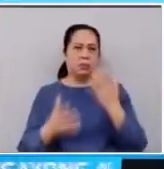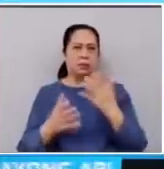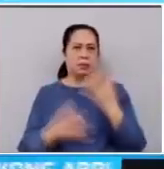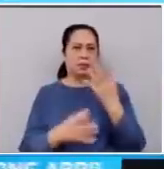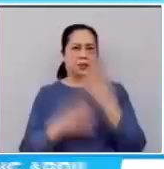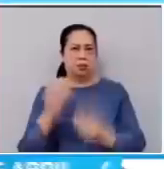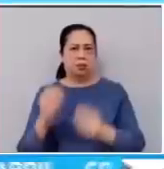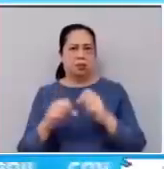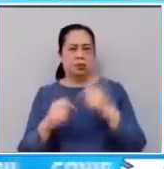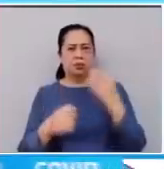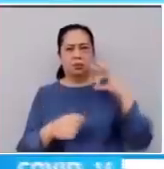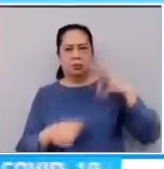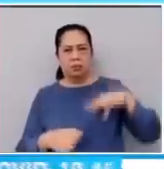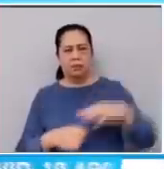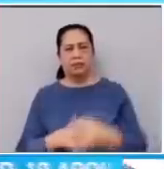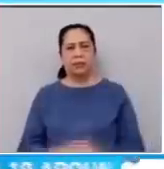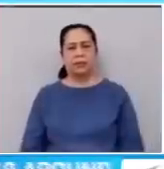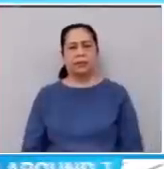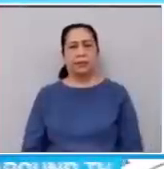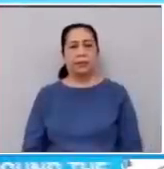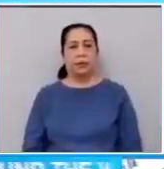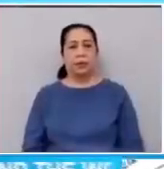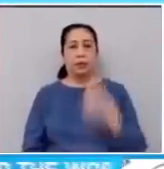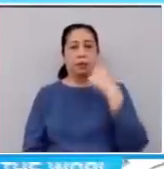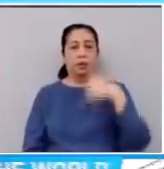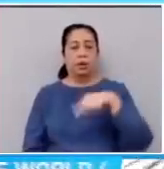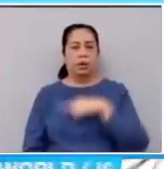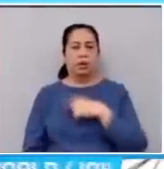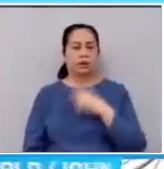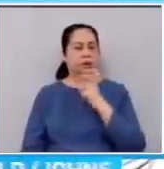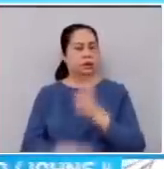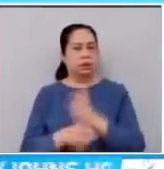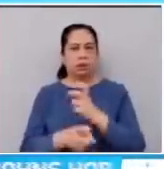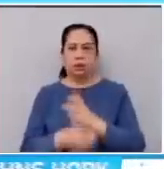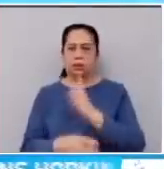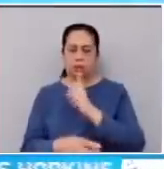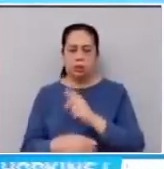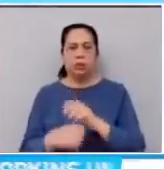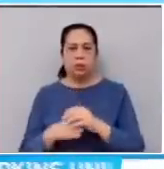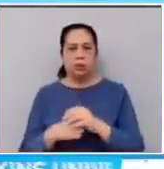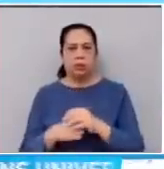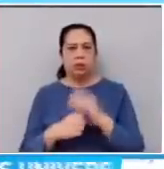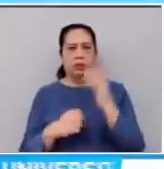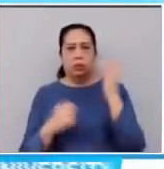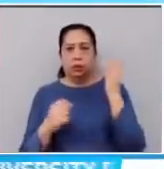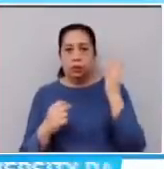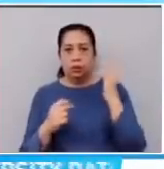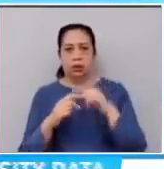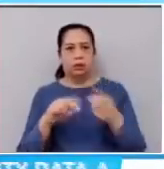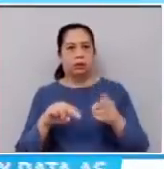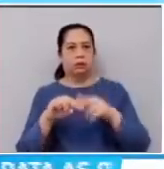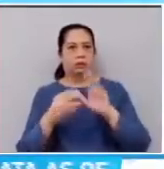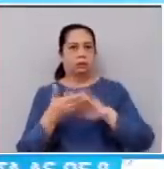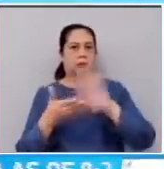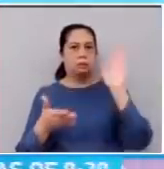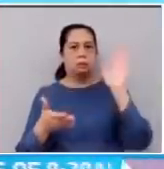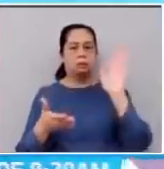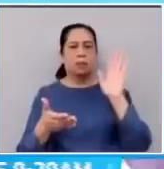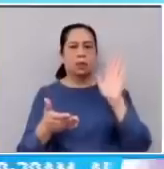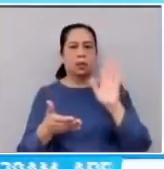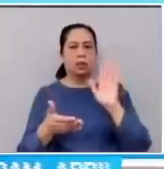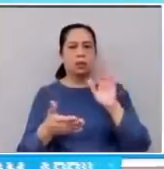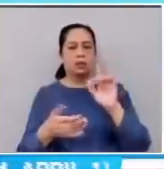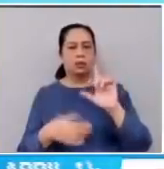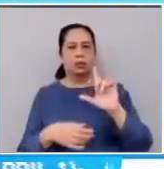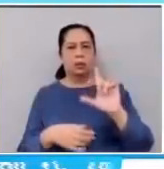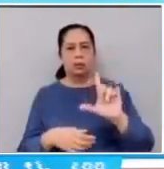kita. Para po sa amin, halos napakahirap po dahil sa nagmamahal na nga po yung ano, yung gasol,